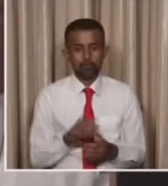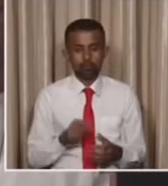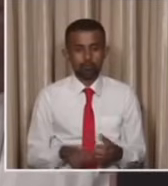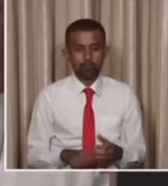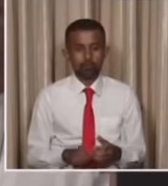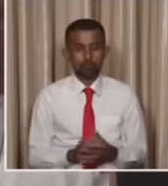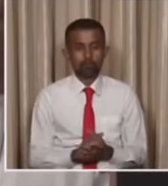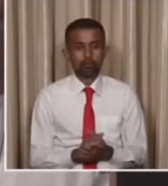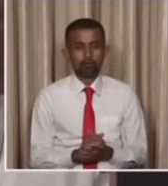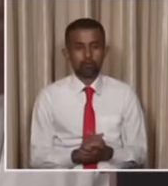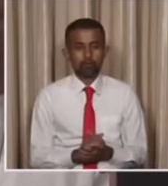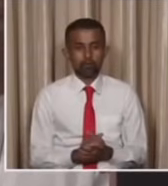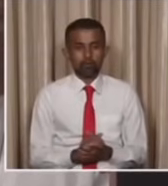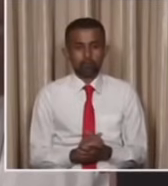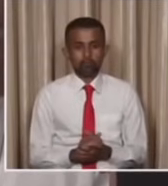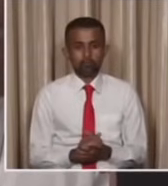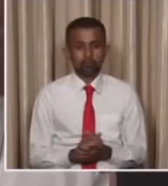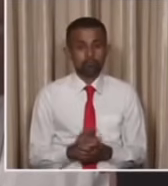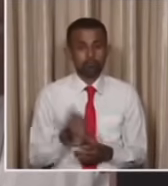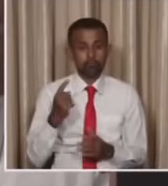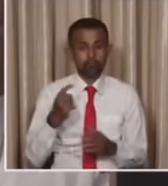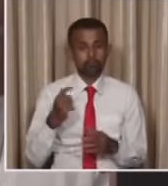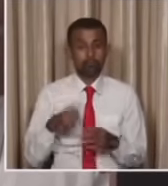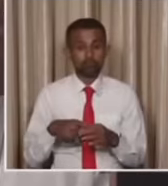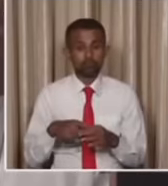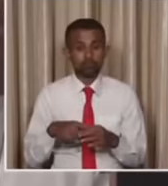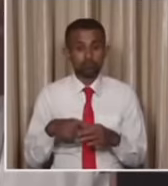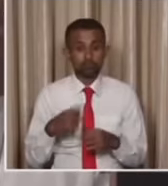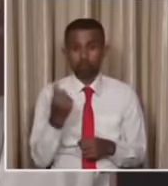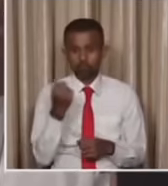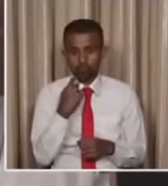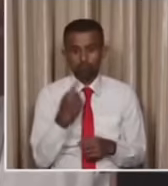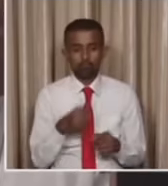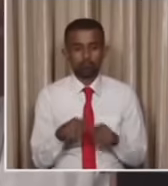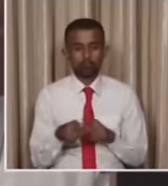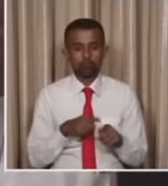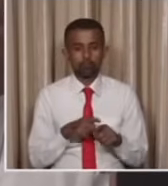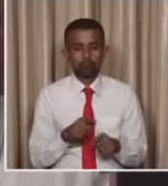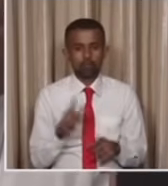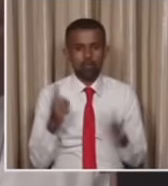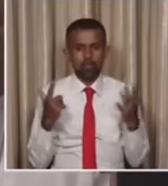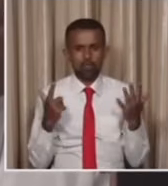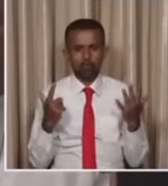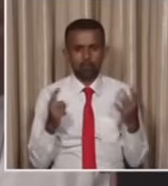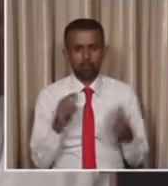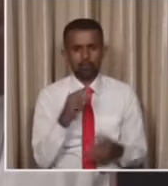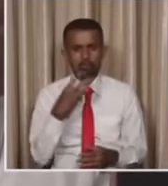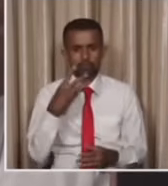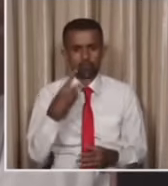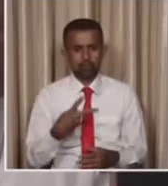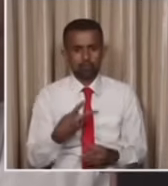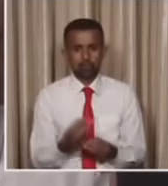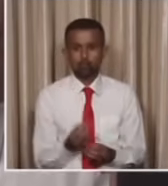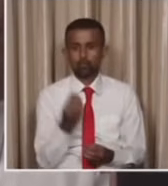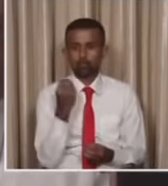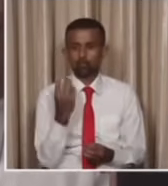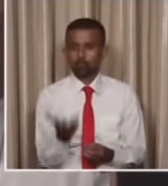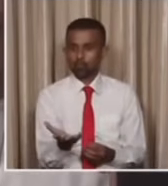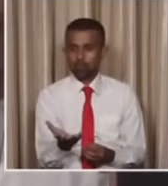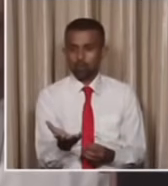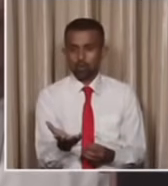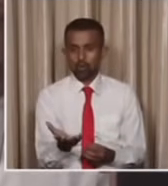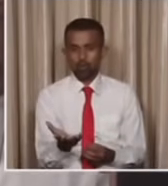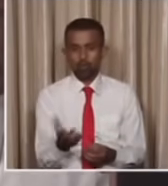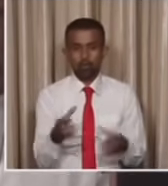චාටර් ඔෆ් ජස්ටිස් රජිනේ වූ එකක් කියලා. ඒ නිසා තමයි කොහොමත් 70 3-2 දුන්නා